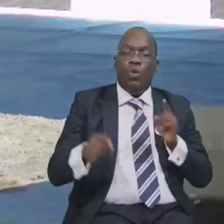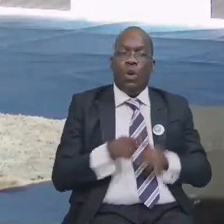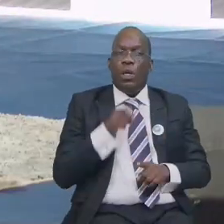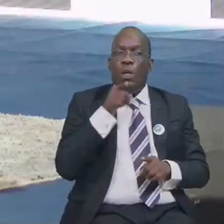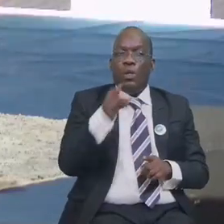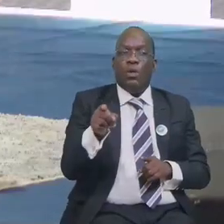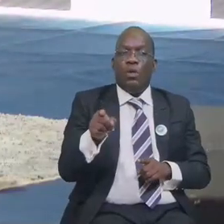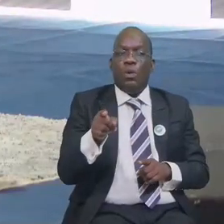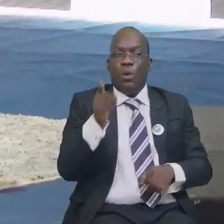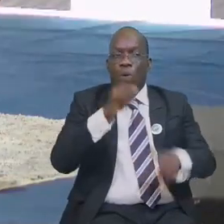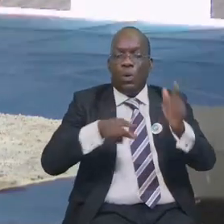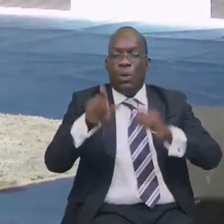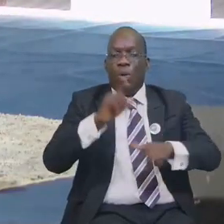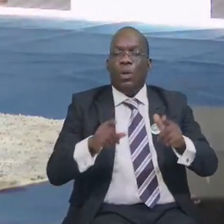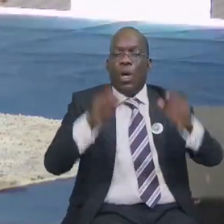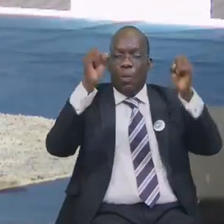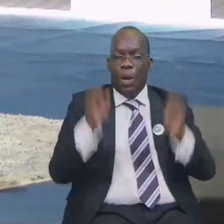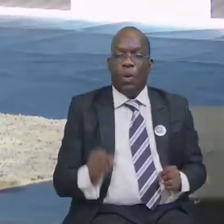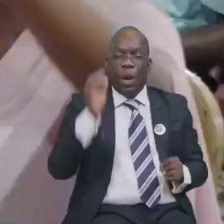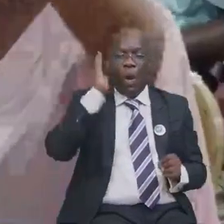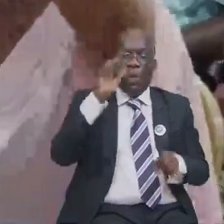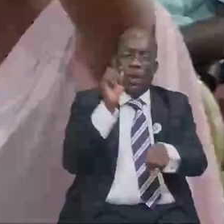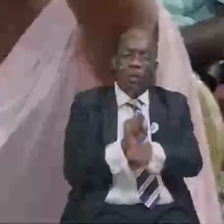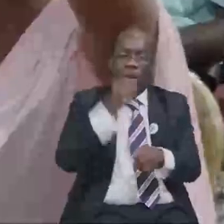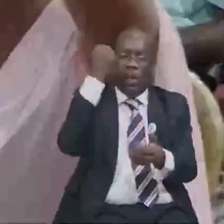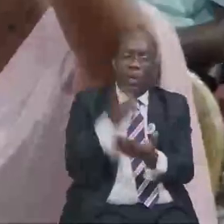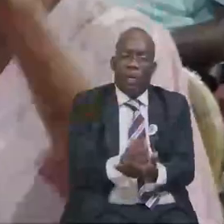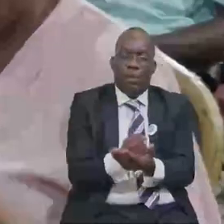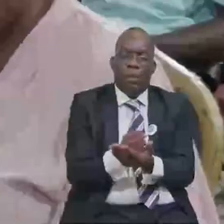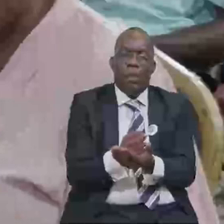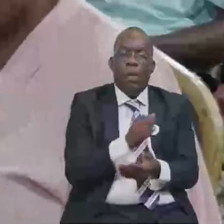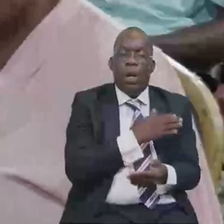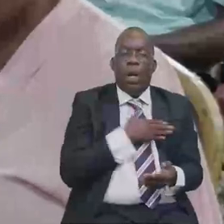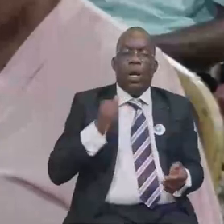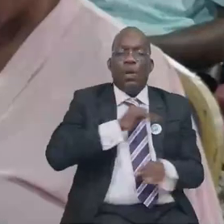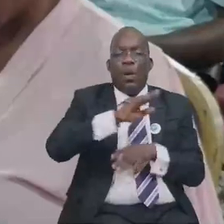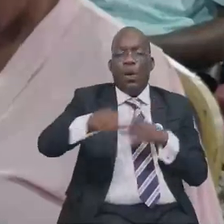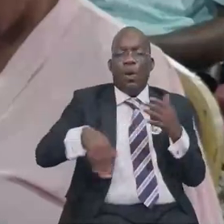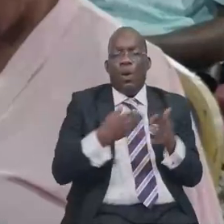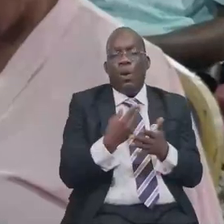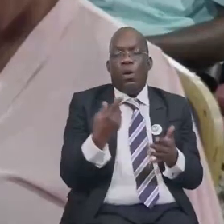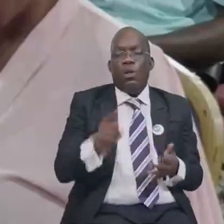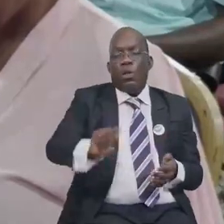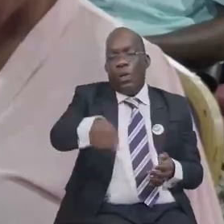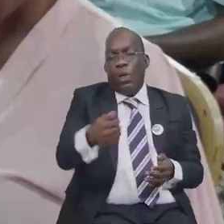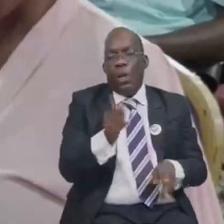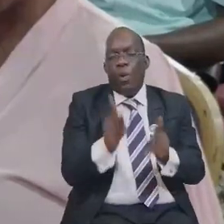la puissance va agir. Et toutes les autres puissances